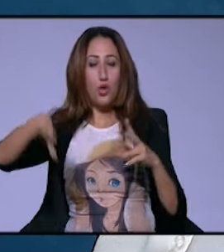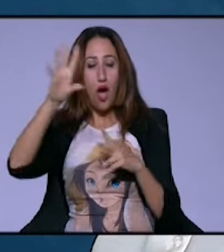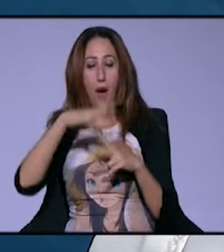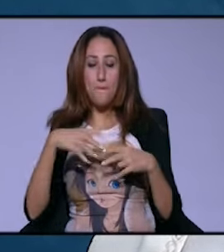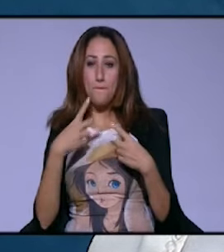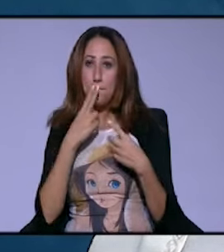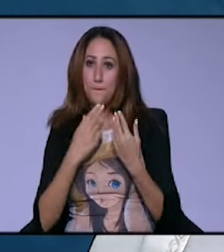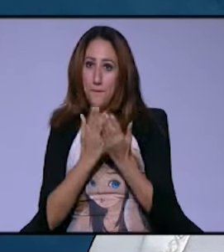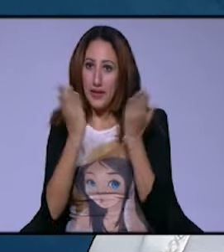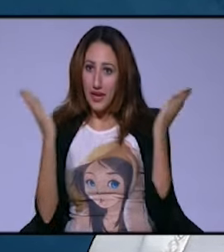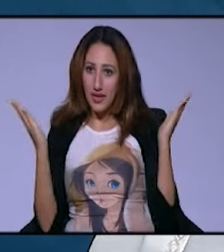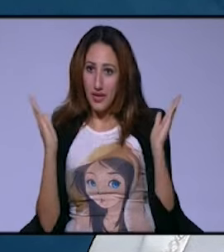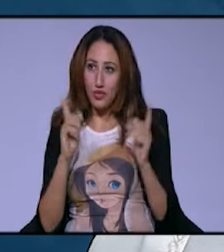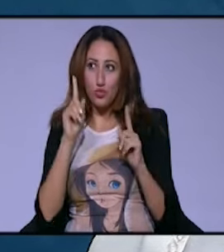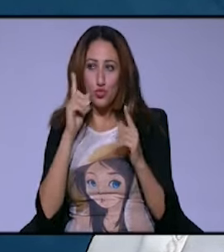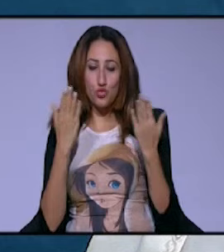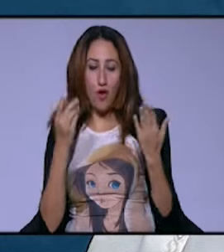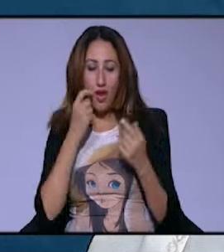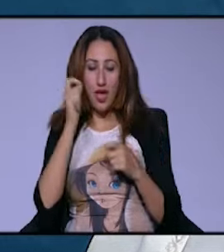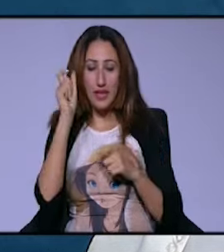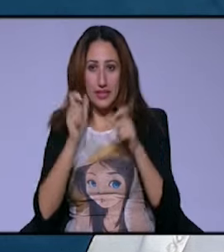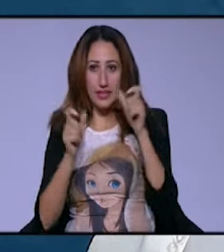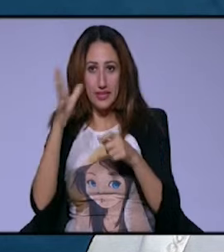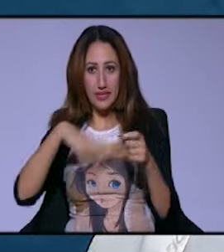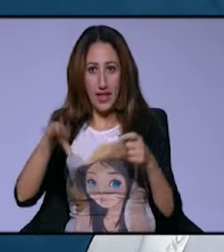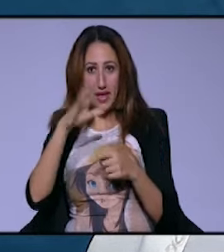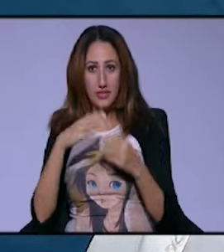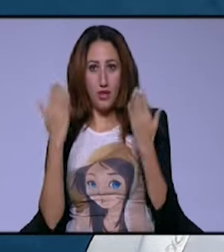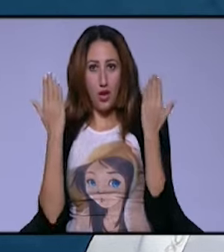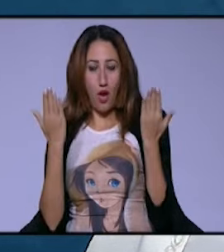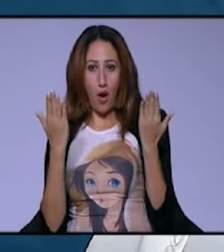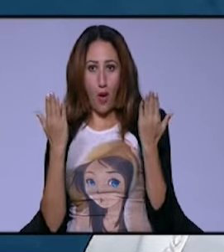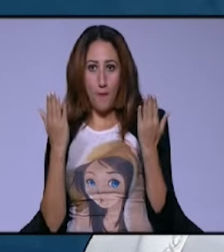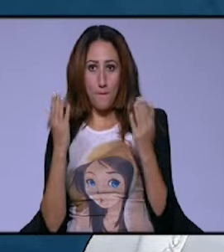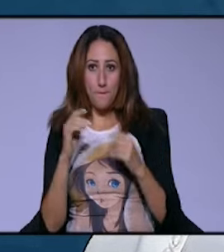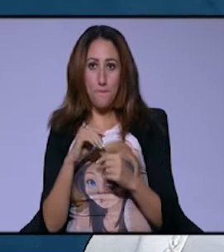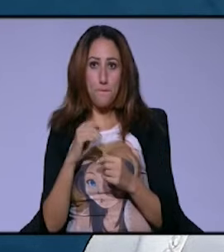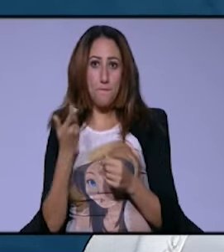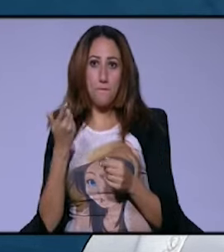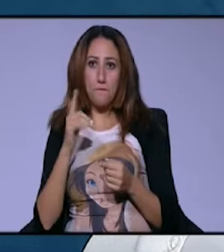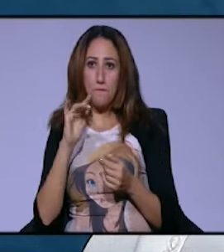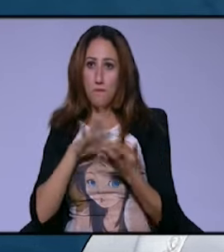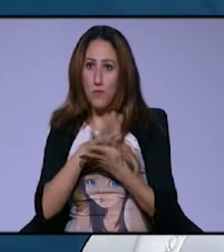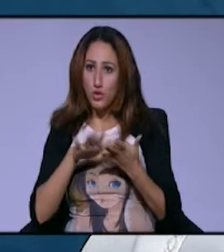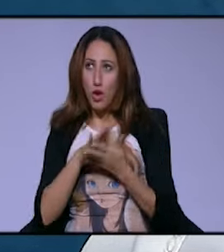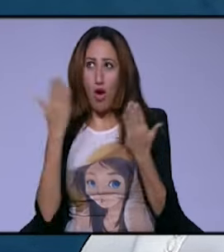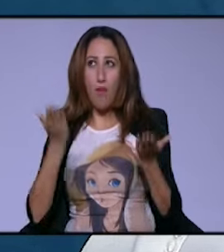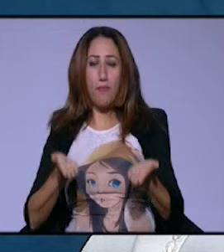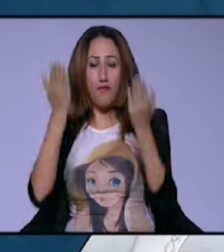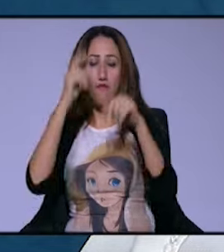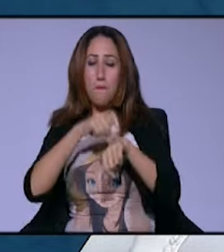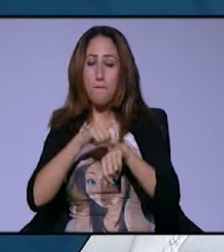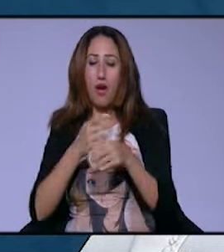إن شاء الله، الناس كده إن شاء الله ربنا يصرف عنا وعن الأمة كلها كل بلاء ووباء ومرض